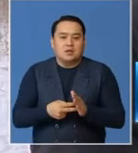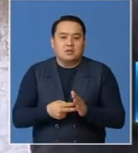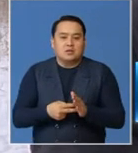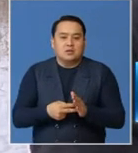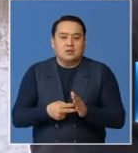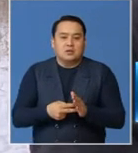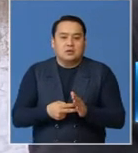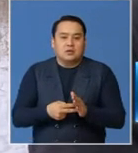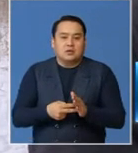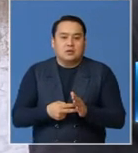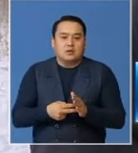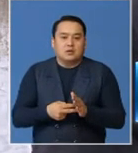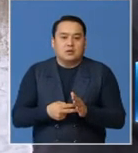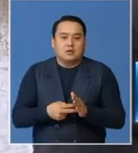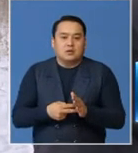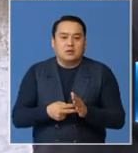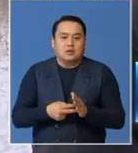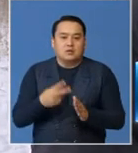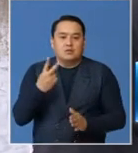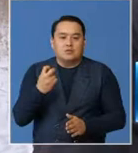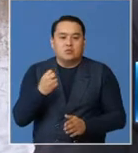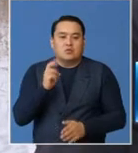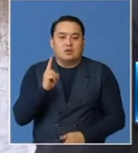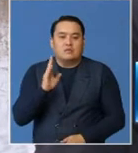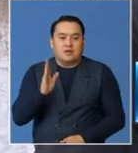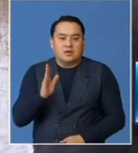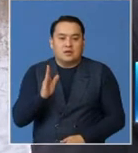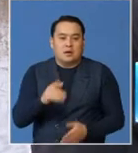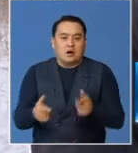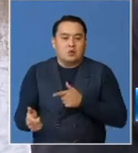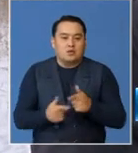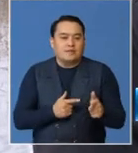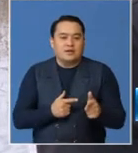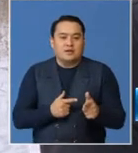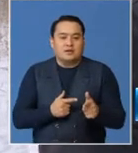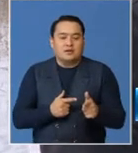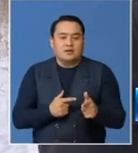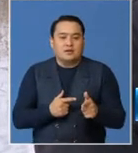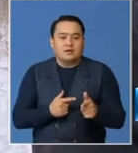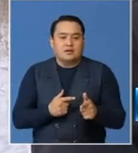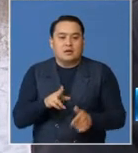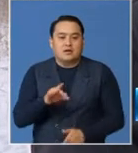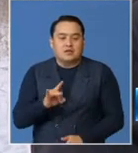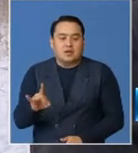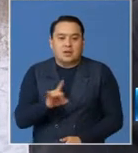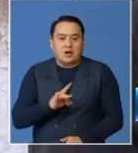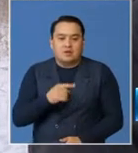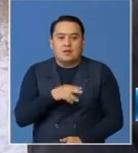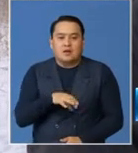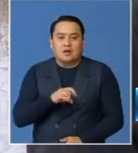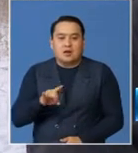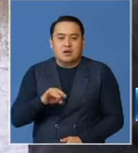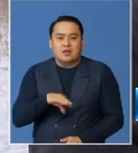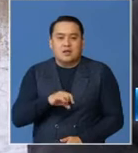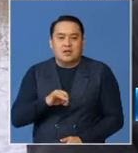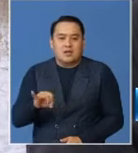заселить еще около 200 квартир готовых Это в Карасайском районе, в Талгарском, в